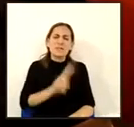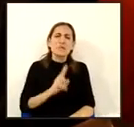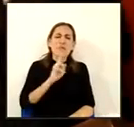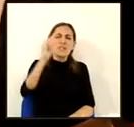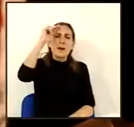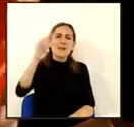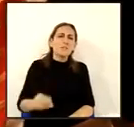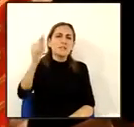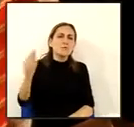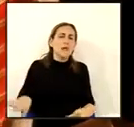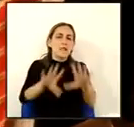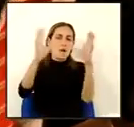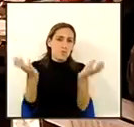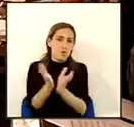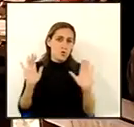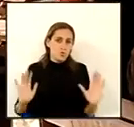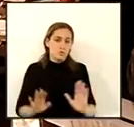respecte del món.